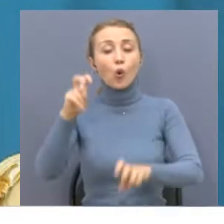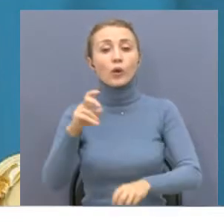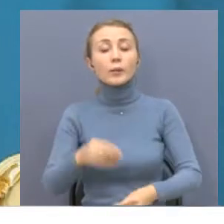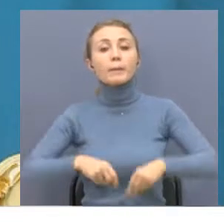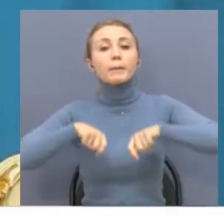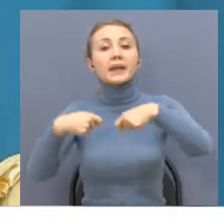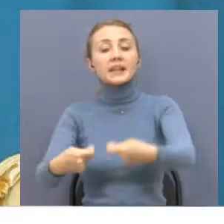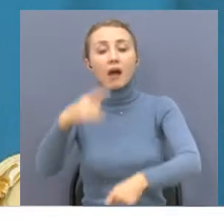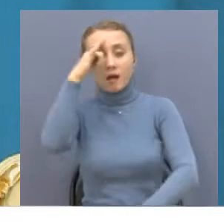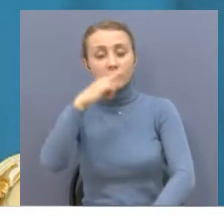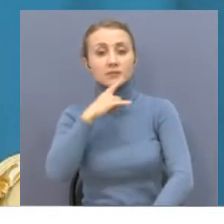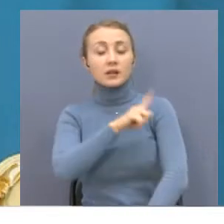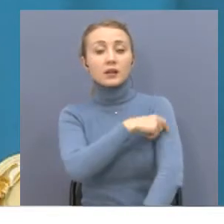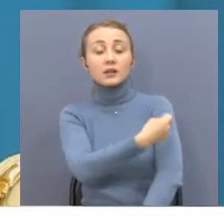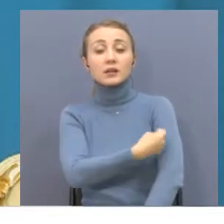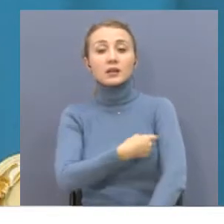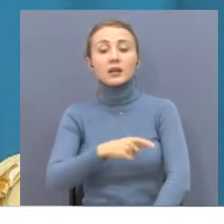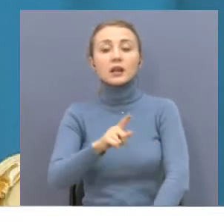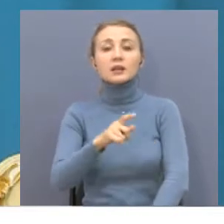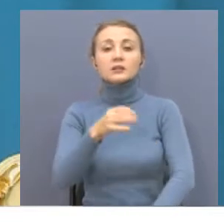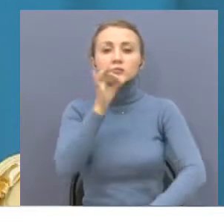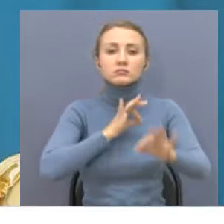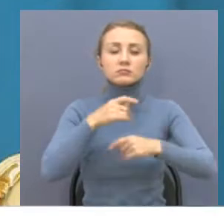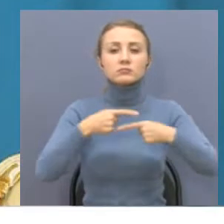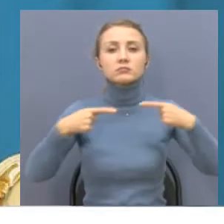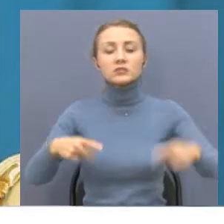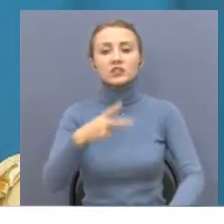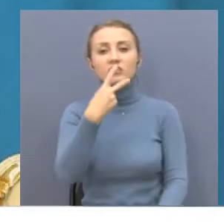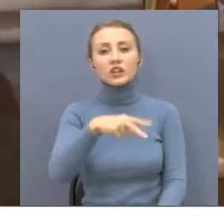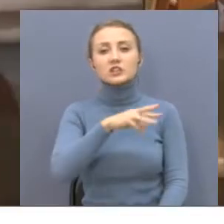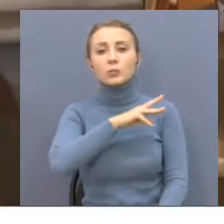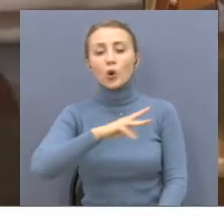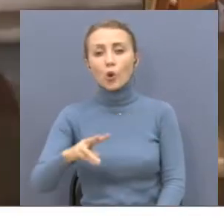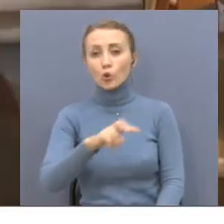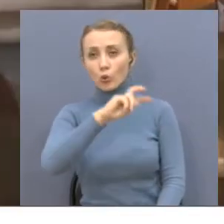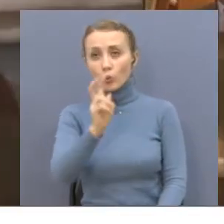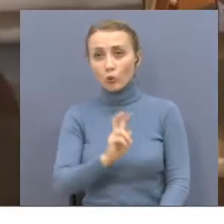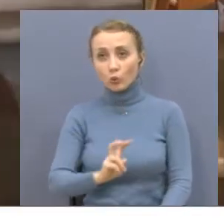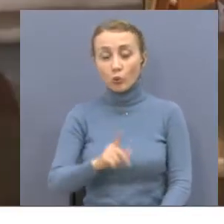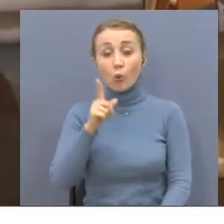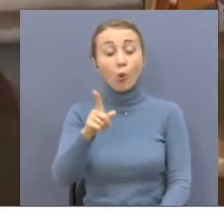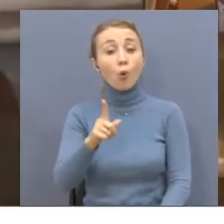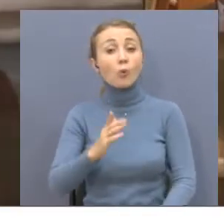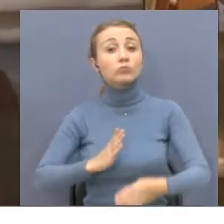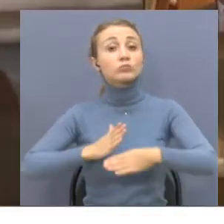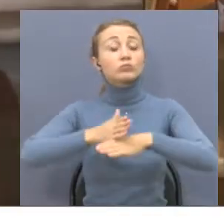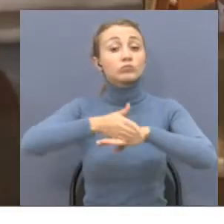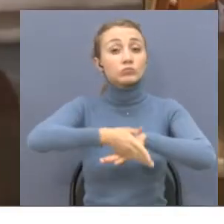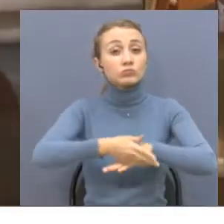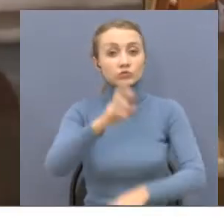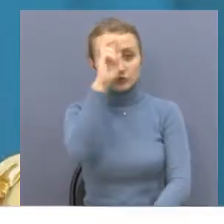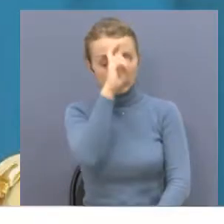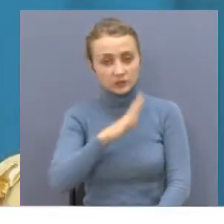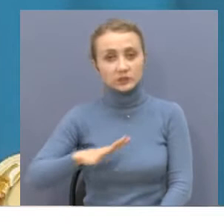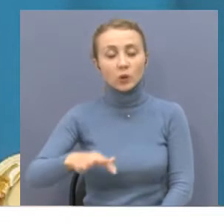мұнайға деген сұраныс пен ұсыныс арасындағы тепе-теңдік бұзылды және шикізаттың бағасы төмендеді. Қазір бәрі вакцинаға байланысты.